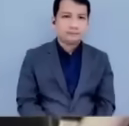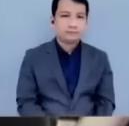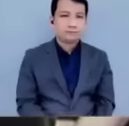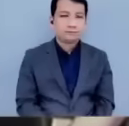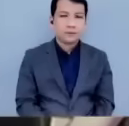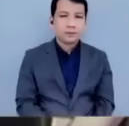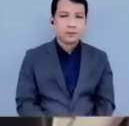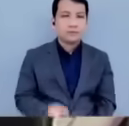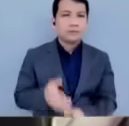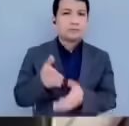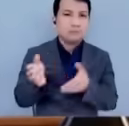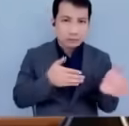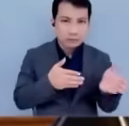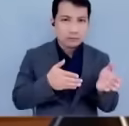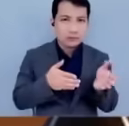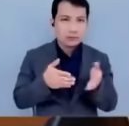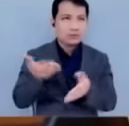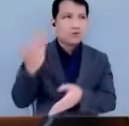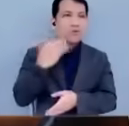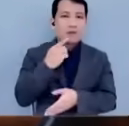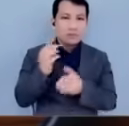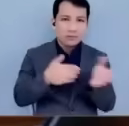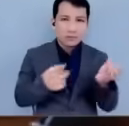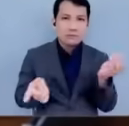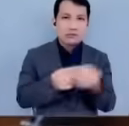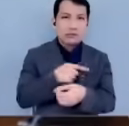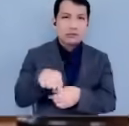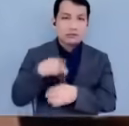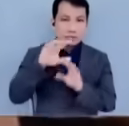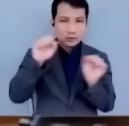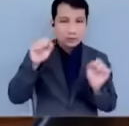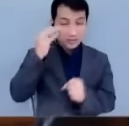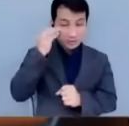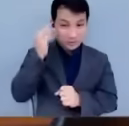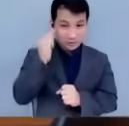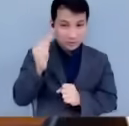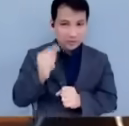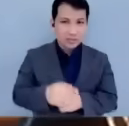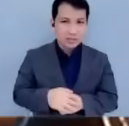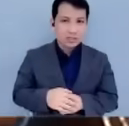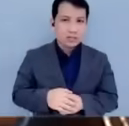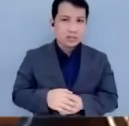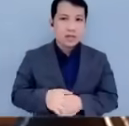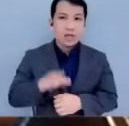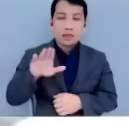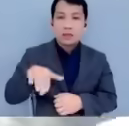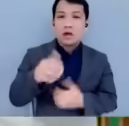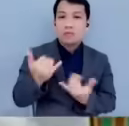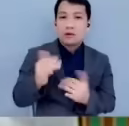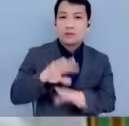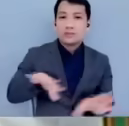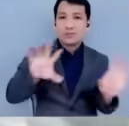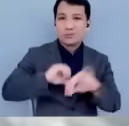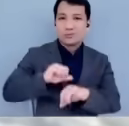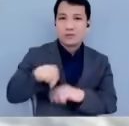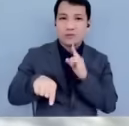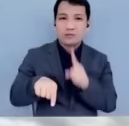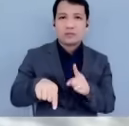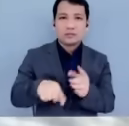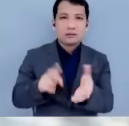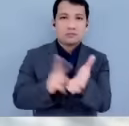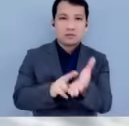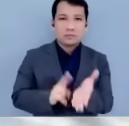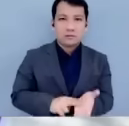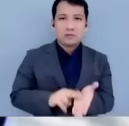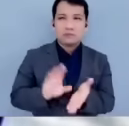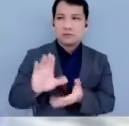planong patalsikin sa pwesto si Senate President Mig subiri kaya para matuldukan ang issue nagpapirma na ng statement